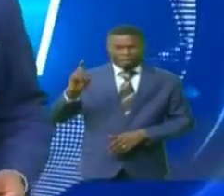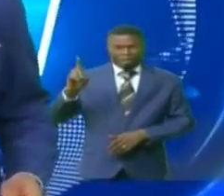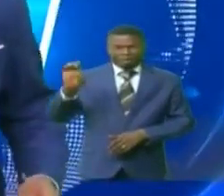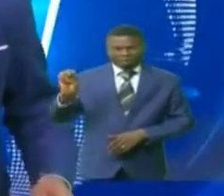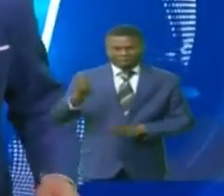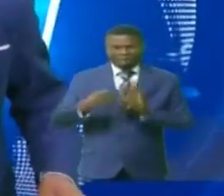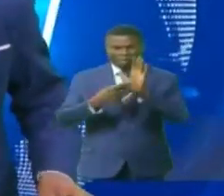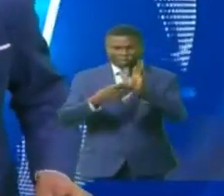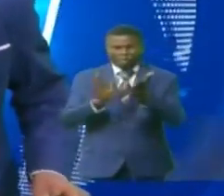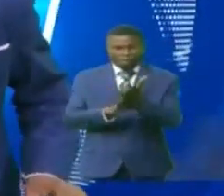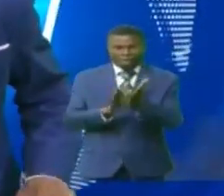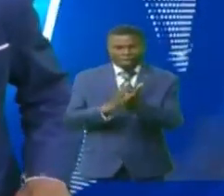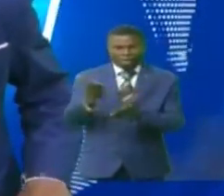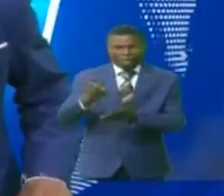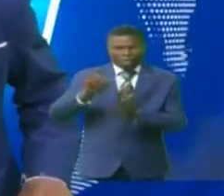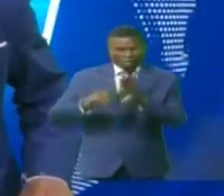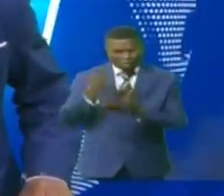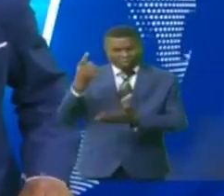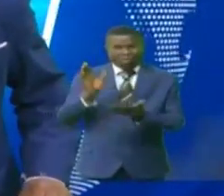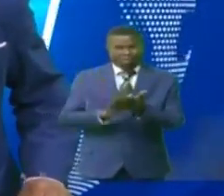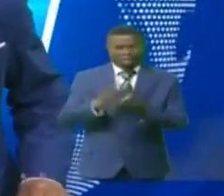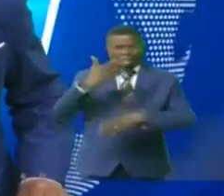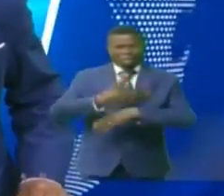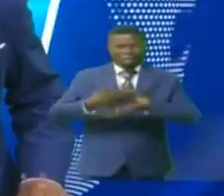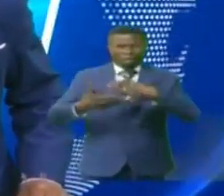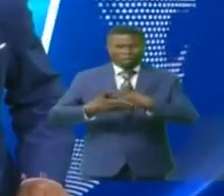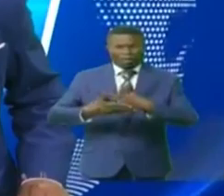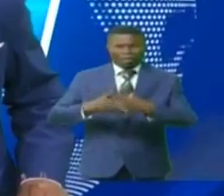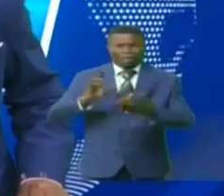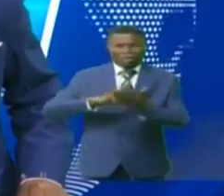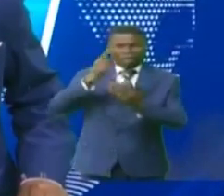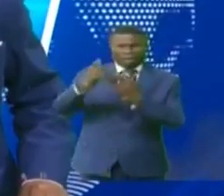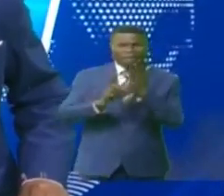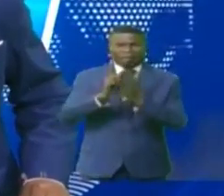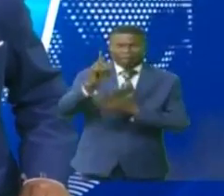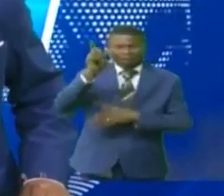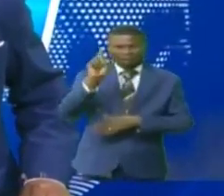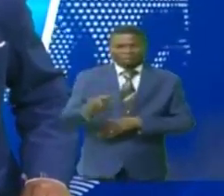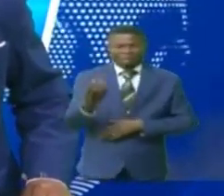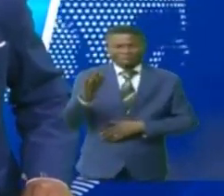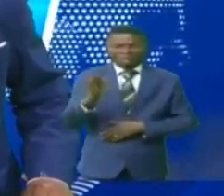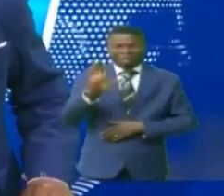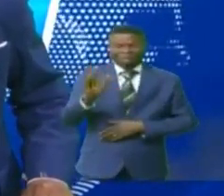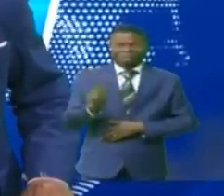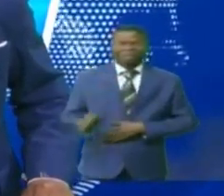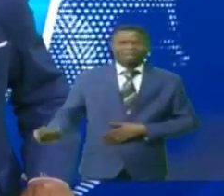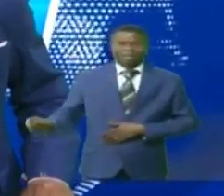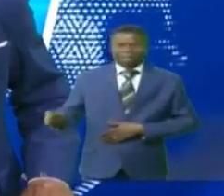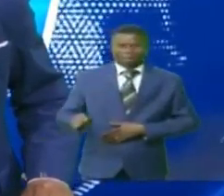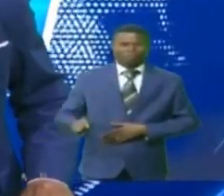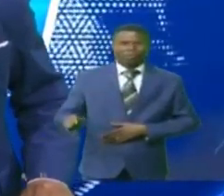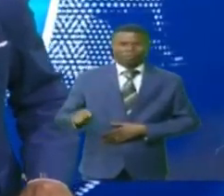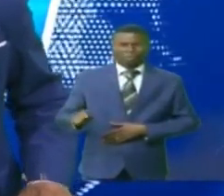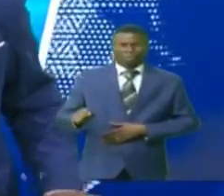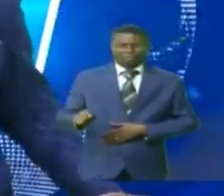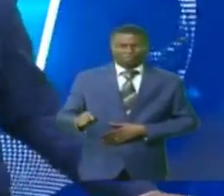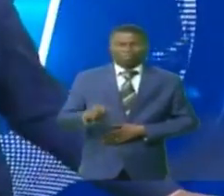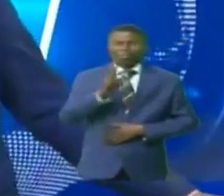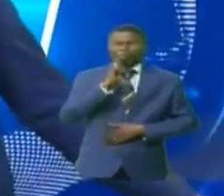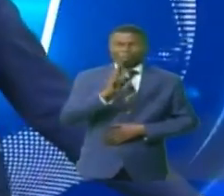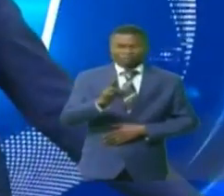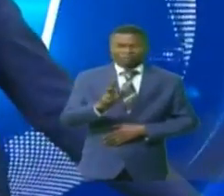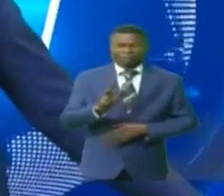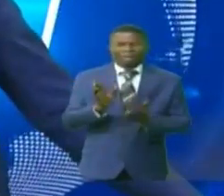image. Cette école est la première école construite dans le cadre du programme de développement local des 145 territoires. Et elle a été